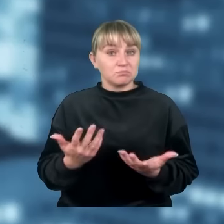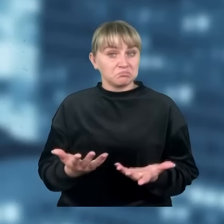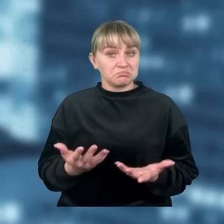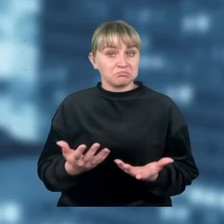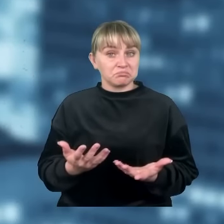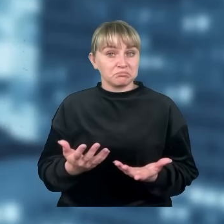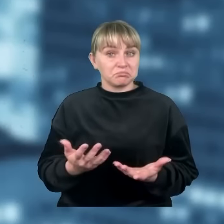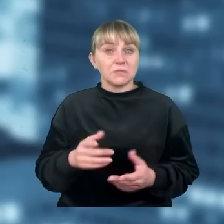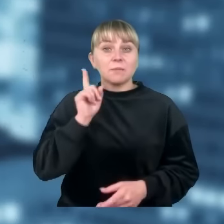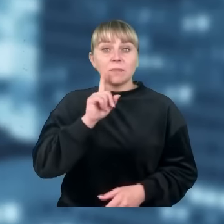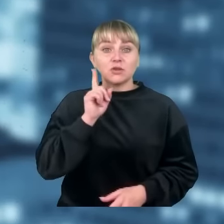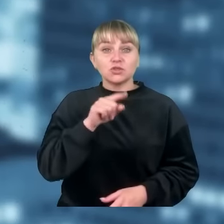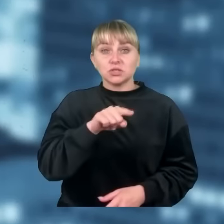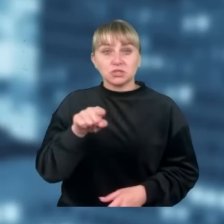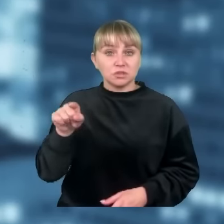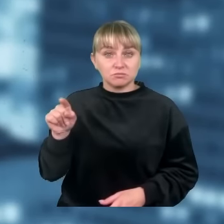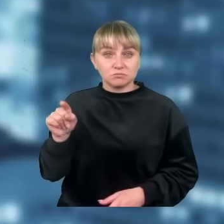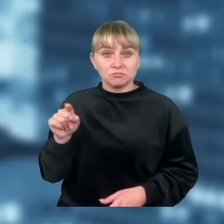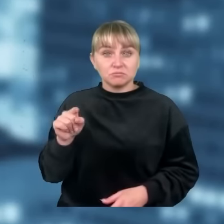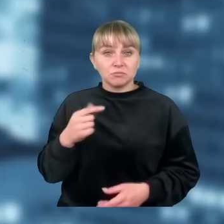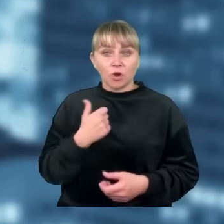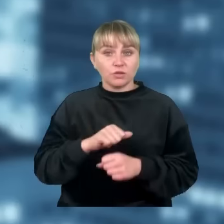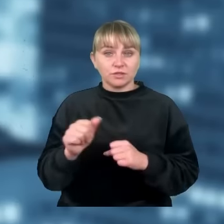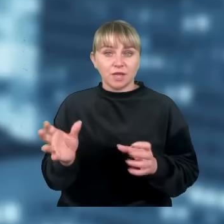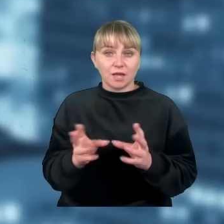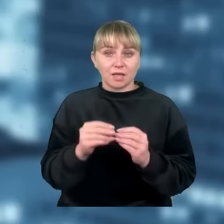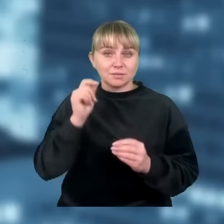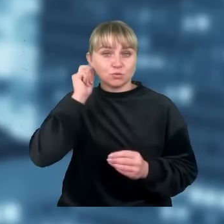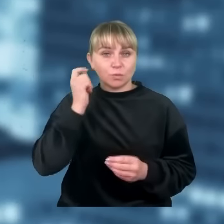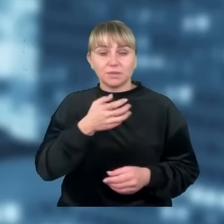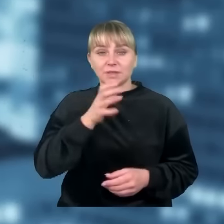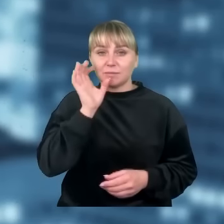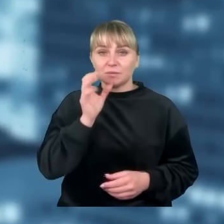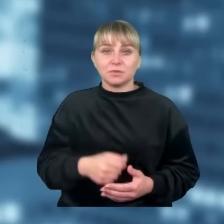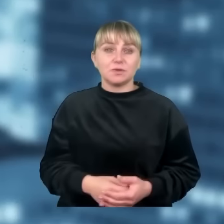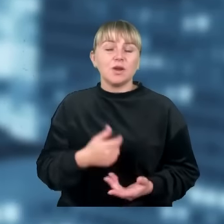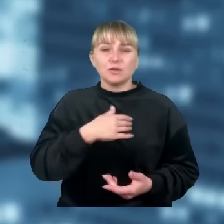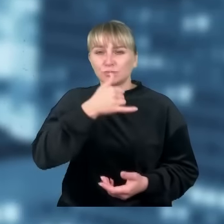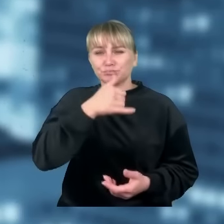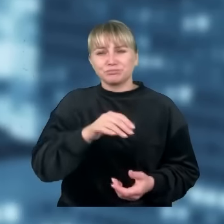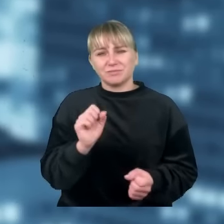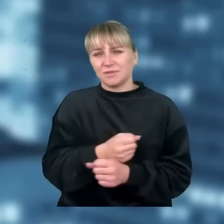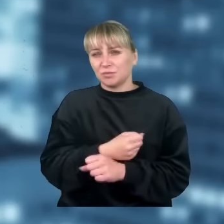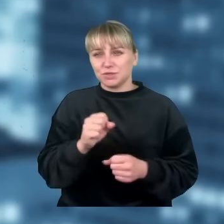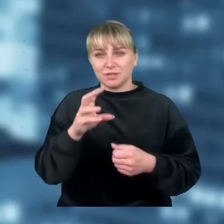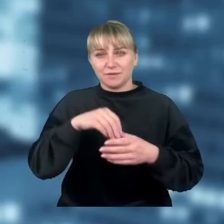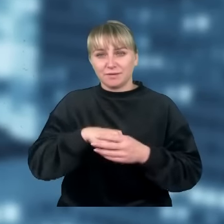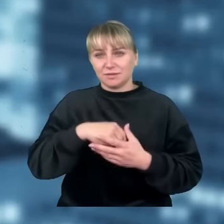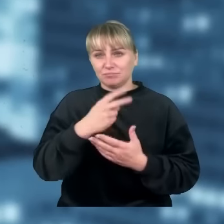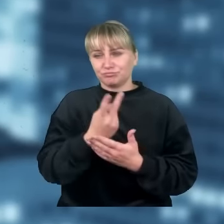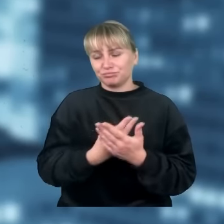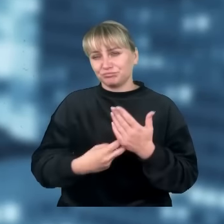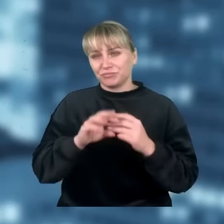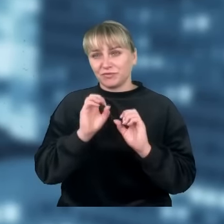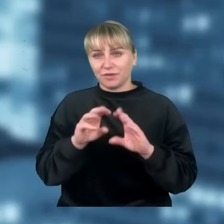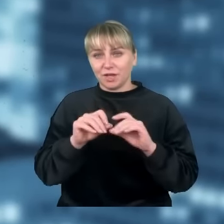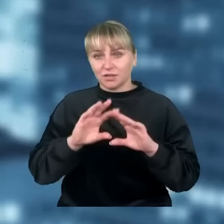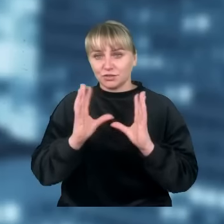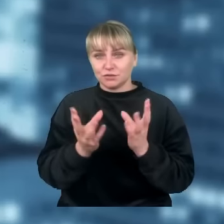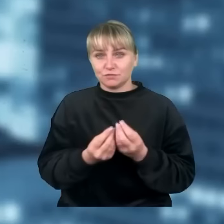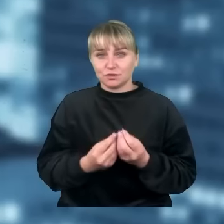że ci mężczyźni to oni nie z tymi kobietami piją. Nie, tego się nie da tak tutaj omówić. Ot